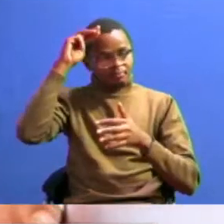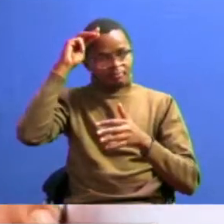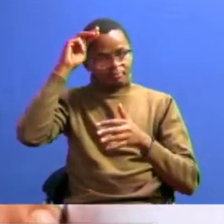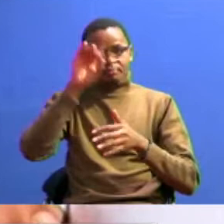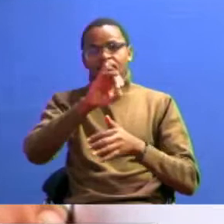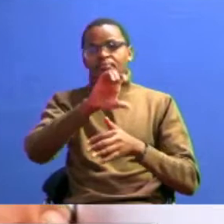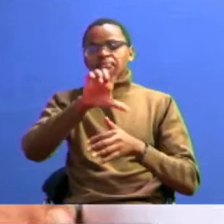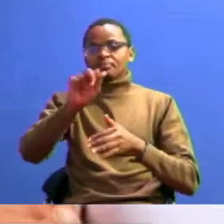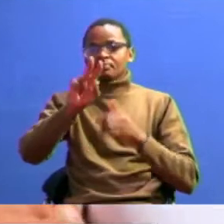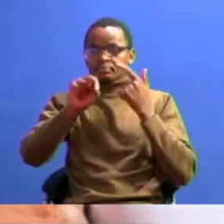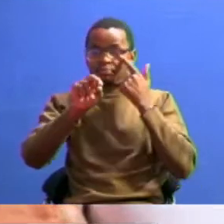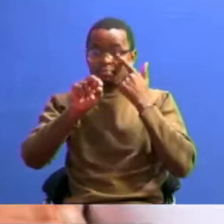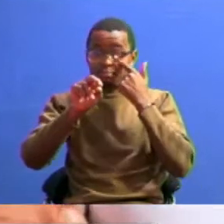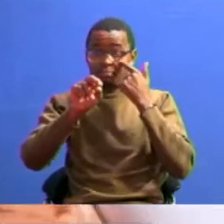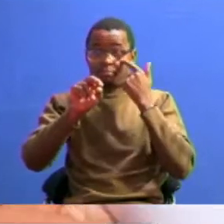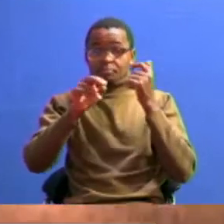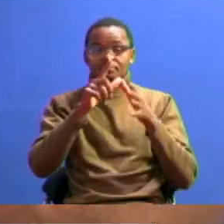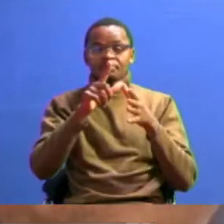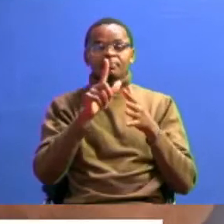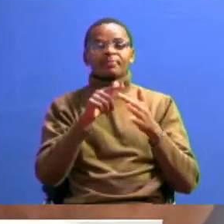Tumegundua kwamba kuna gaps kubwa sana